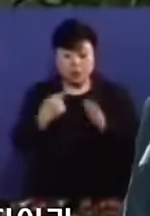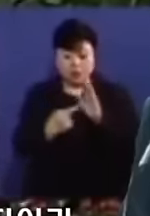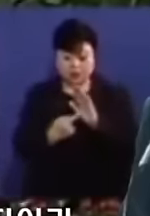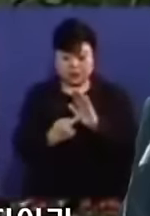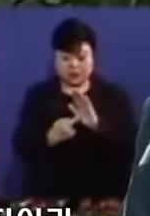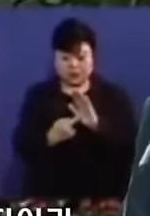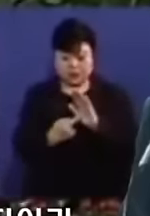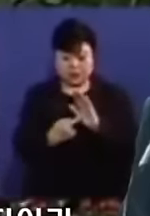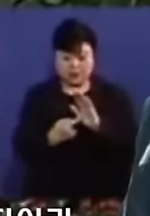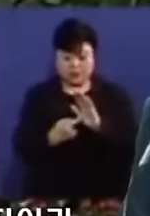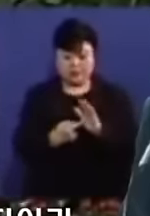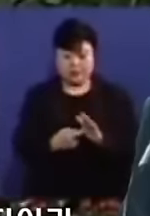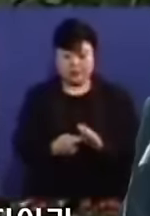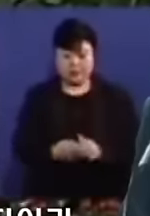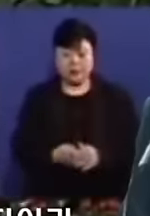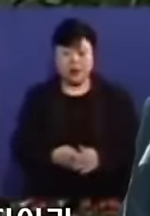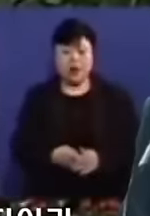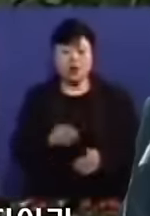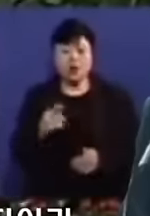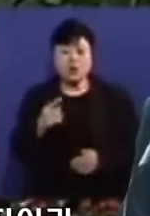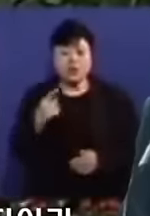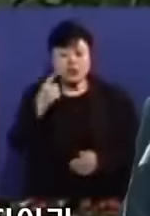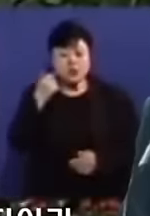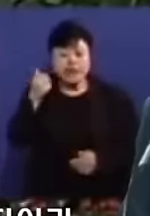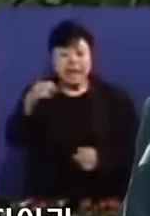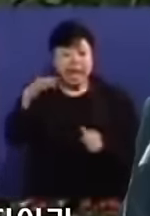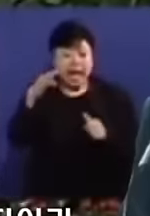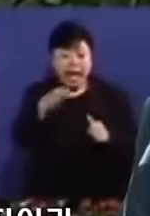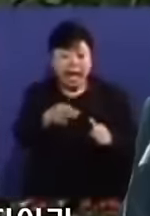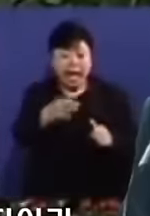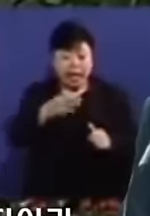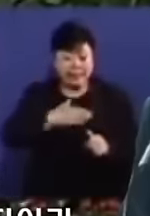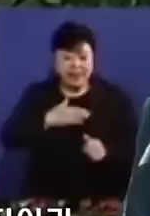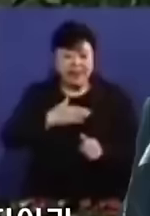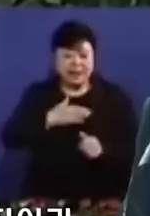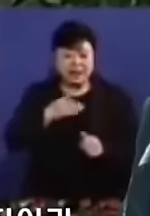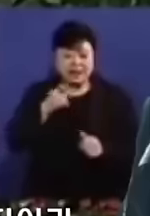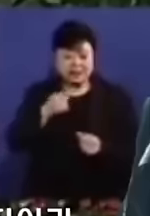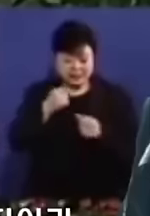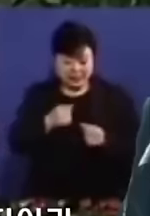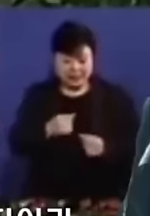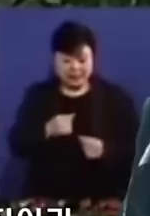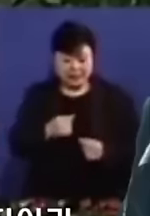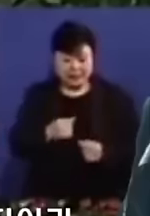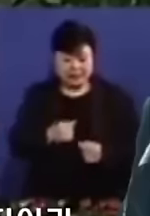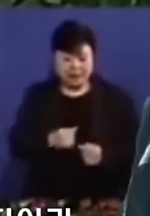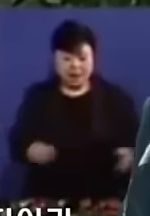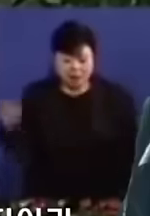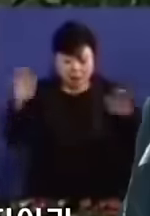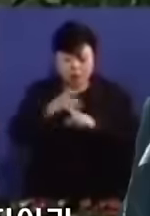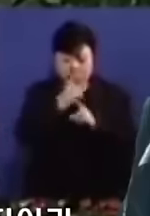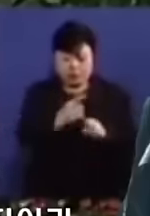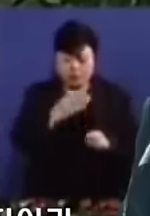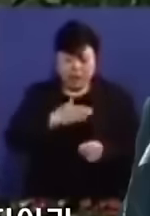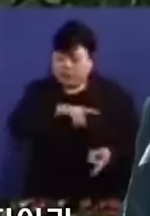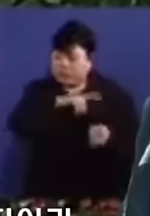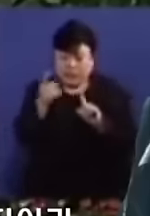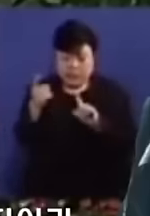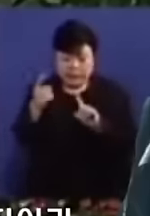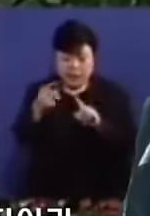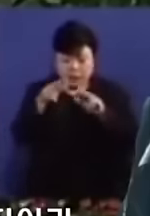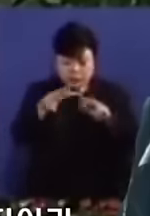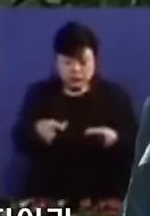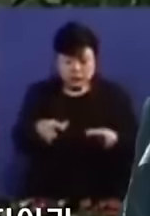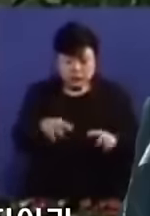들려왔습니다. 로우리 목사야, 내가 살아있다. 나는 어두움을 이기고 살아났다.